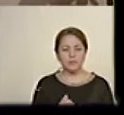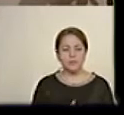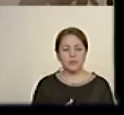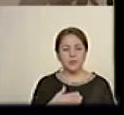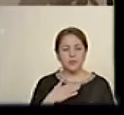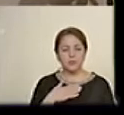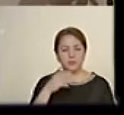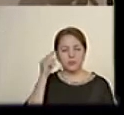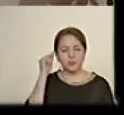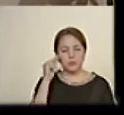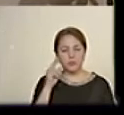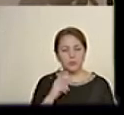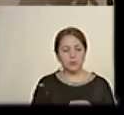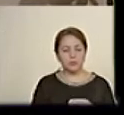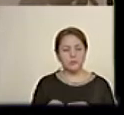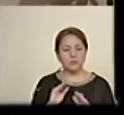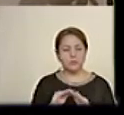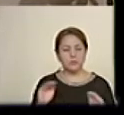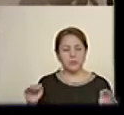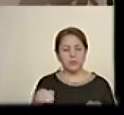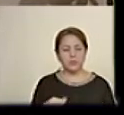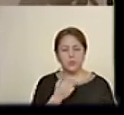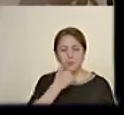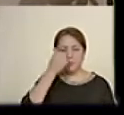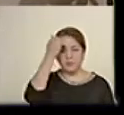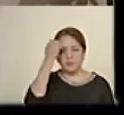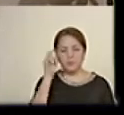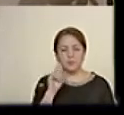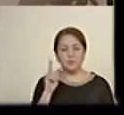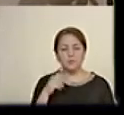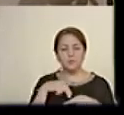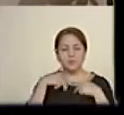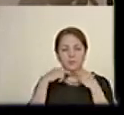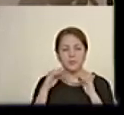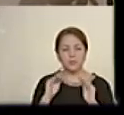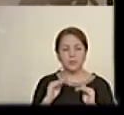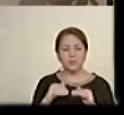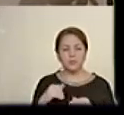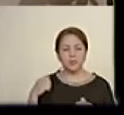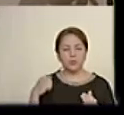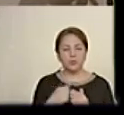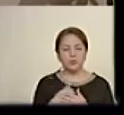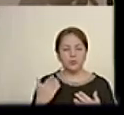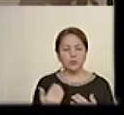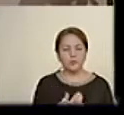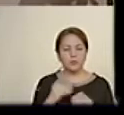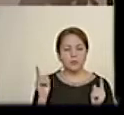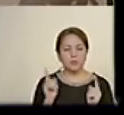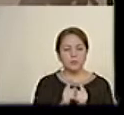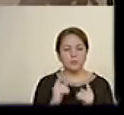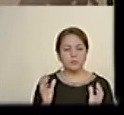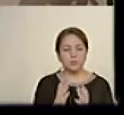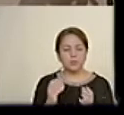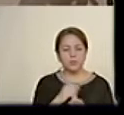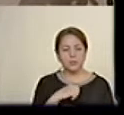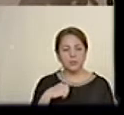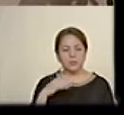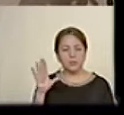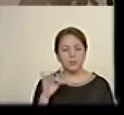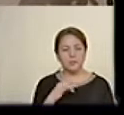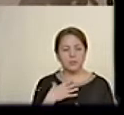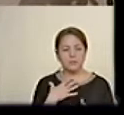Наш урок подошел к концу. Спасибо за внимание. До свидания. До новых встреч. Берегите себя и